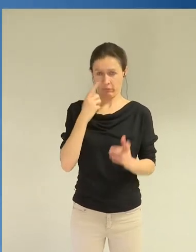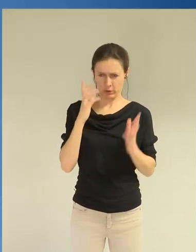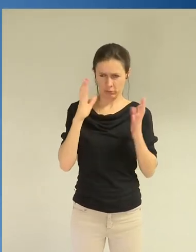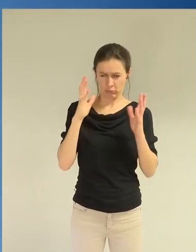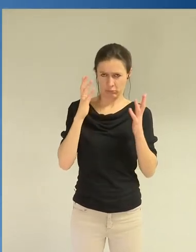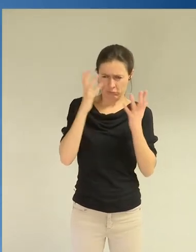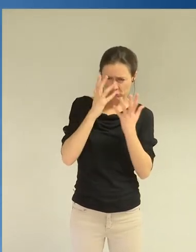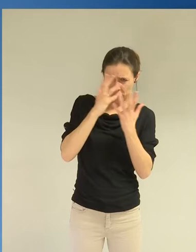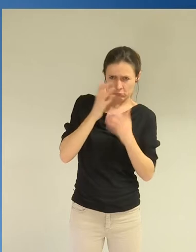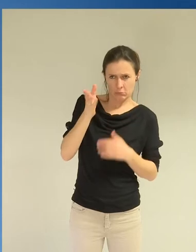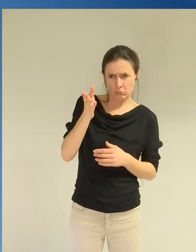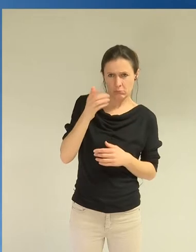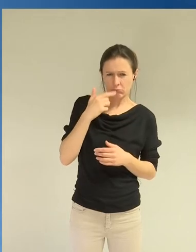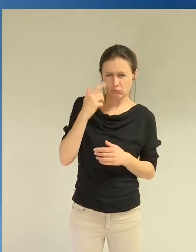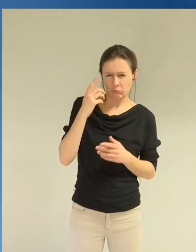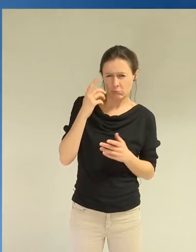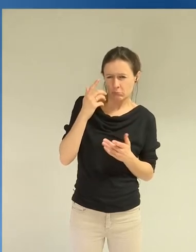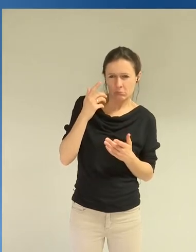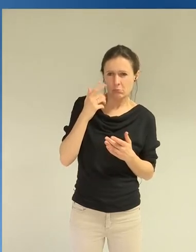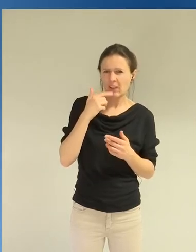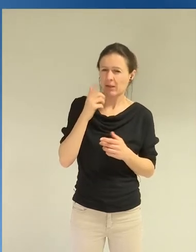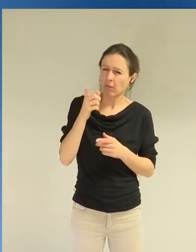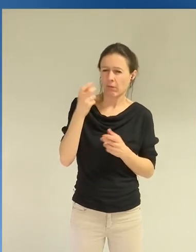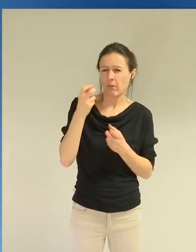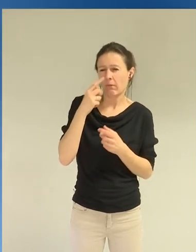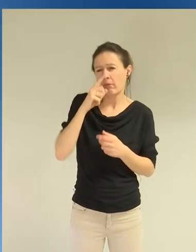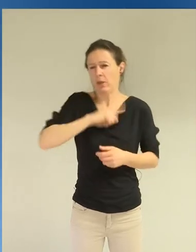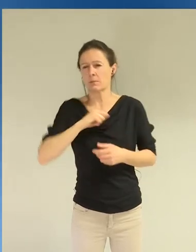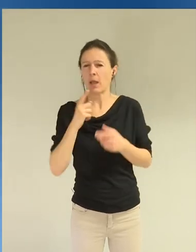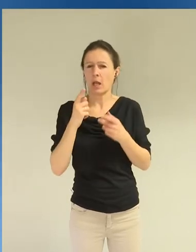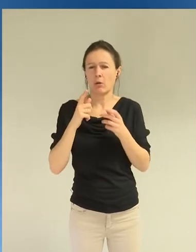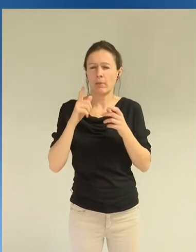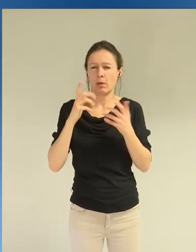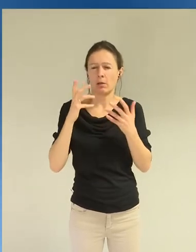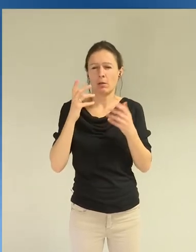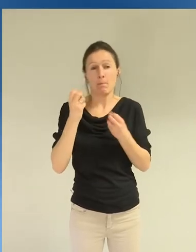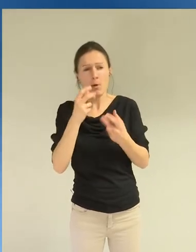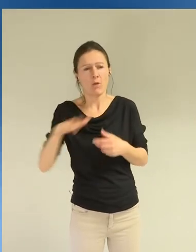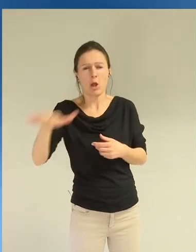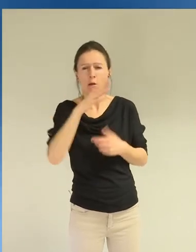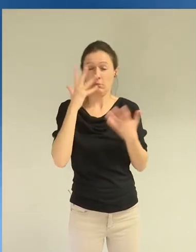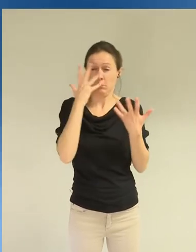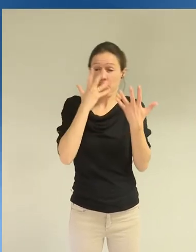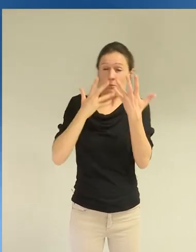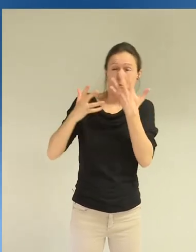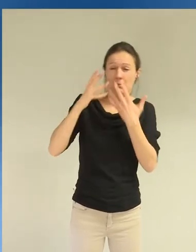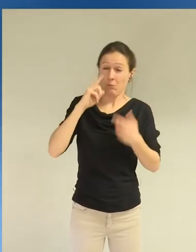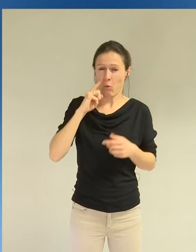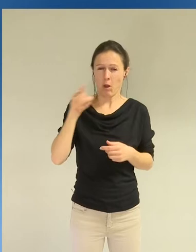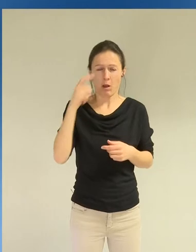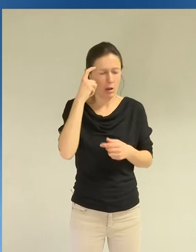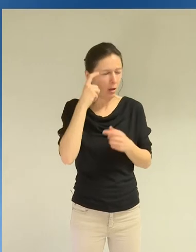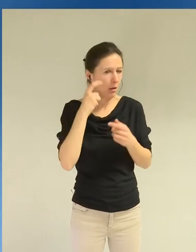donnez de brouiller les cartes lorsque cela pensez vous servent aux intérêts politiciens cette confusion là encore est grave